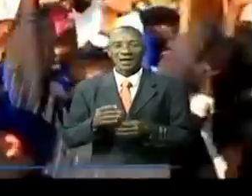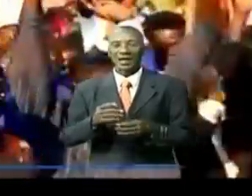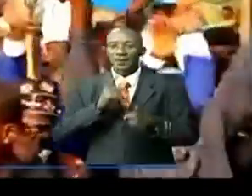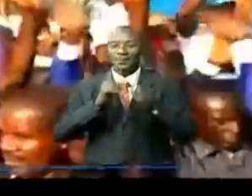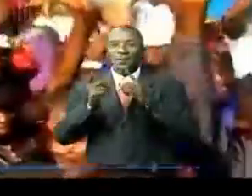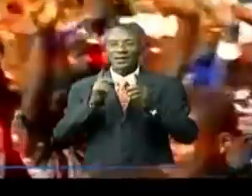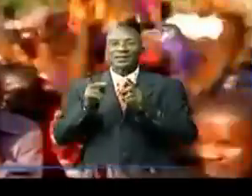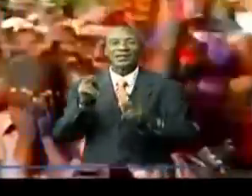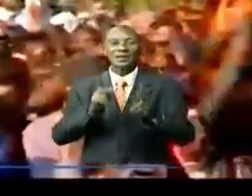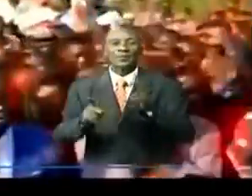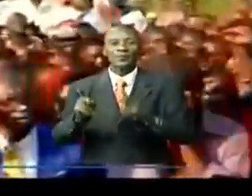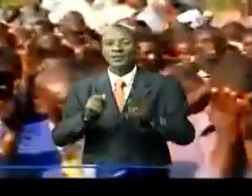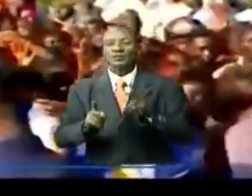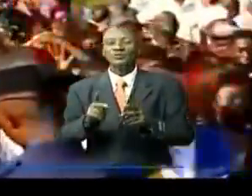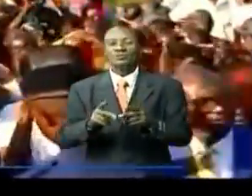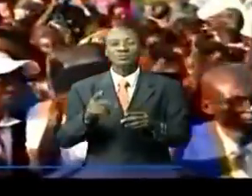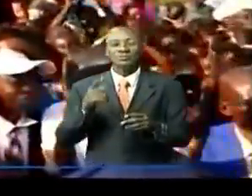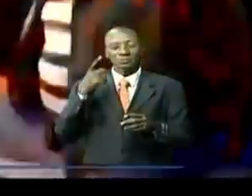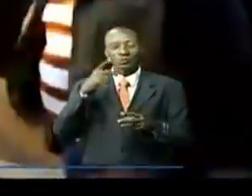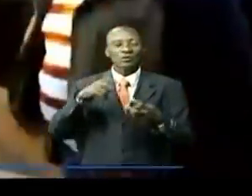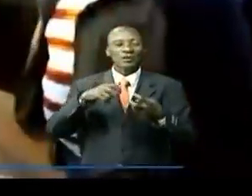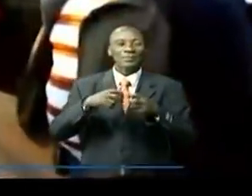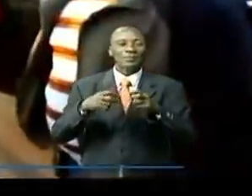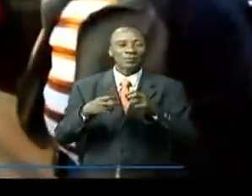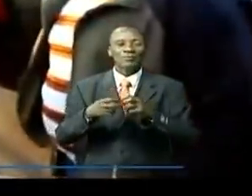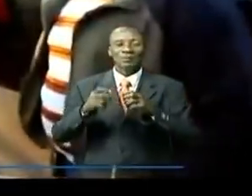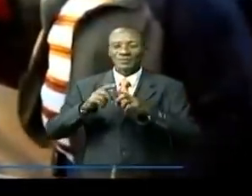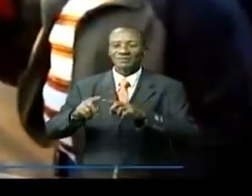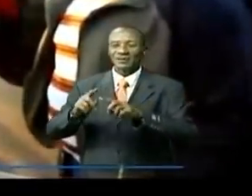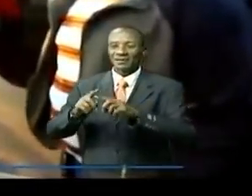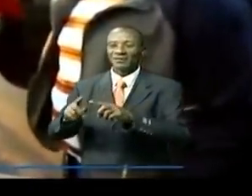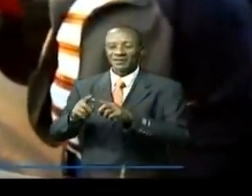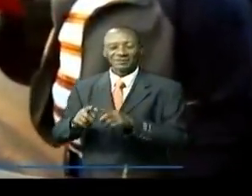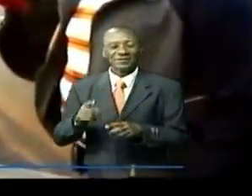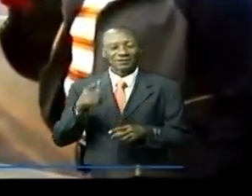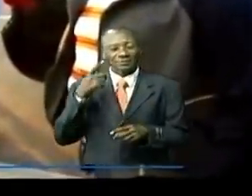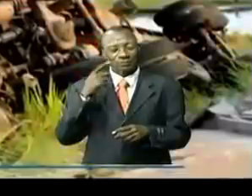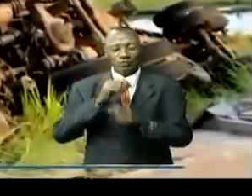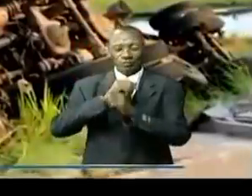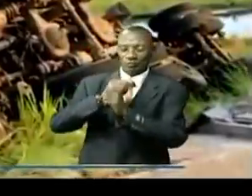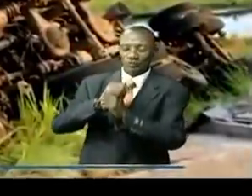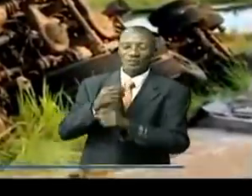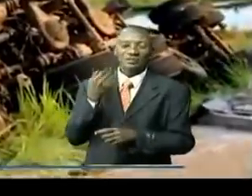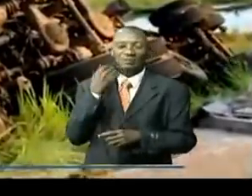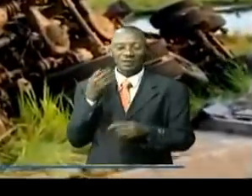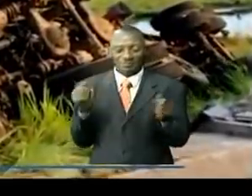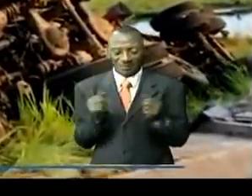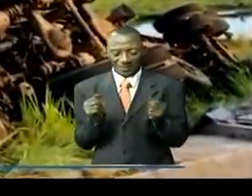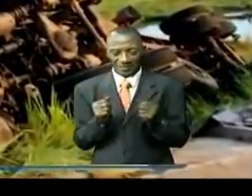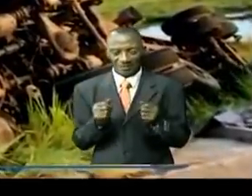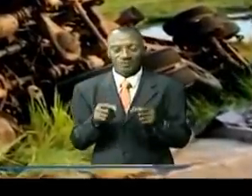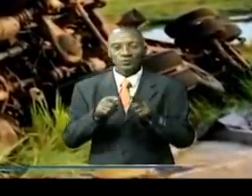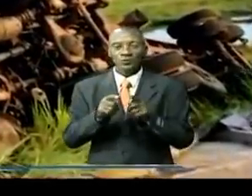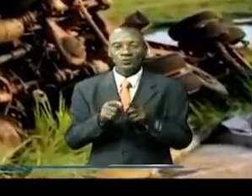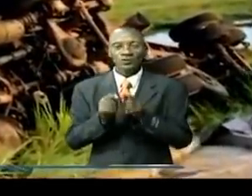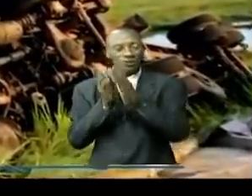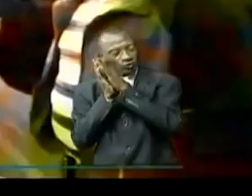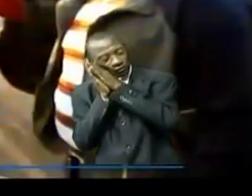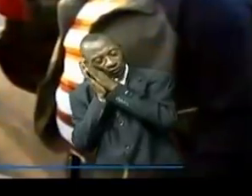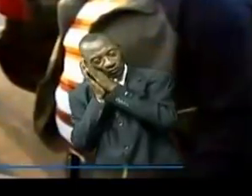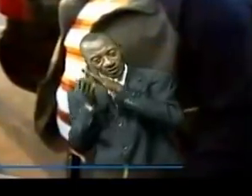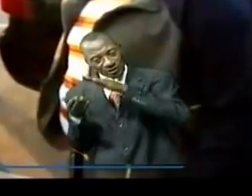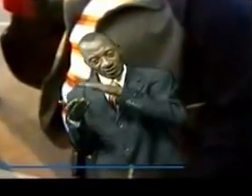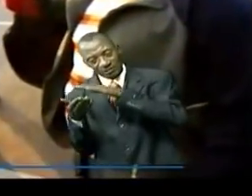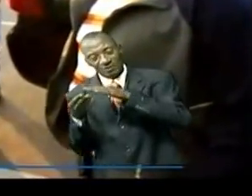la nécessité de se préserver contre la malaria suite au pillage d'un lot de moustiquaires après l'accident d'une remorque qui